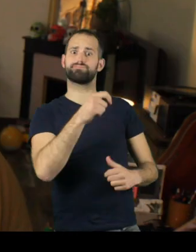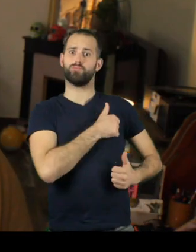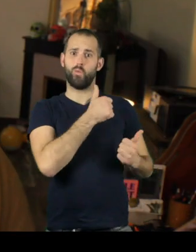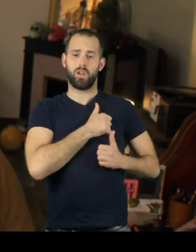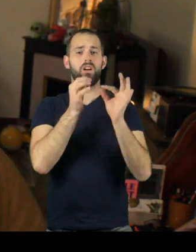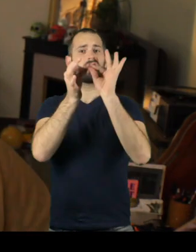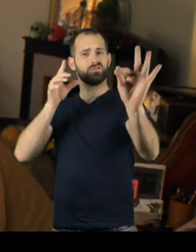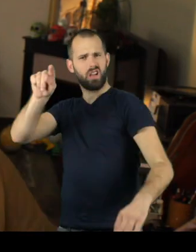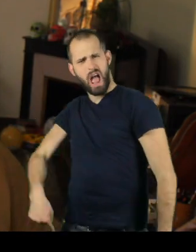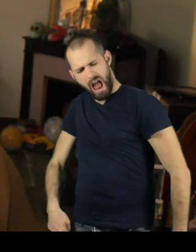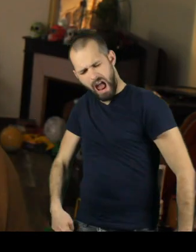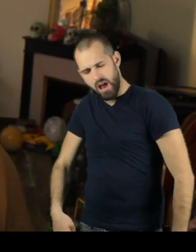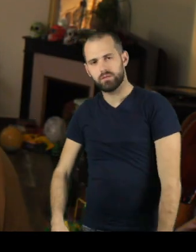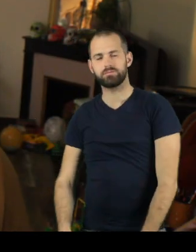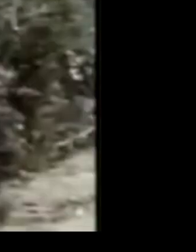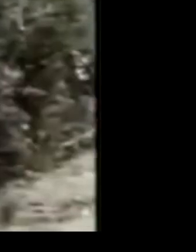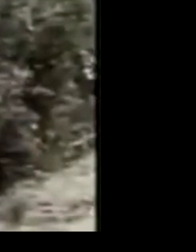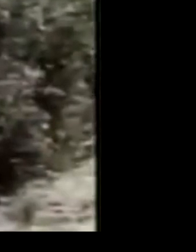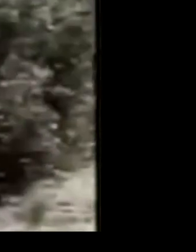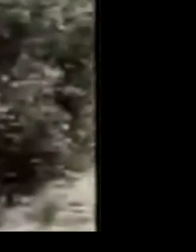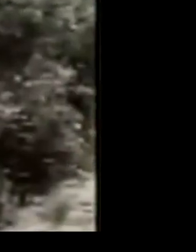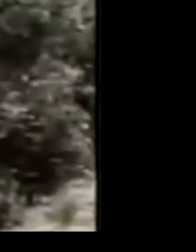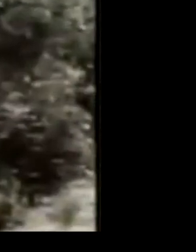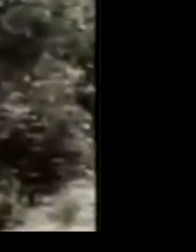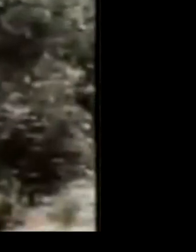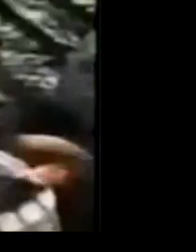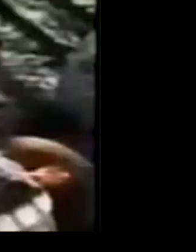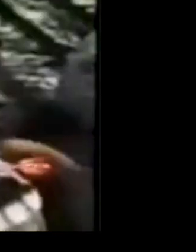propose une scène où un soldat reçoit une flèche dans la cuisse.